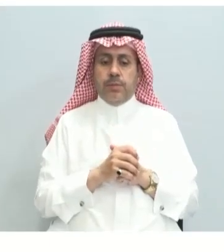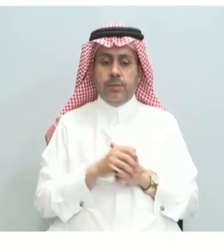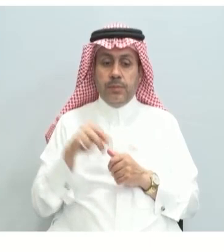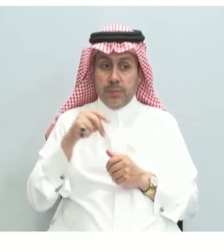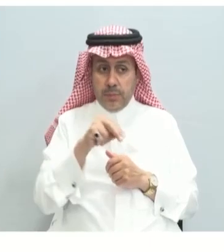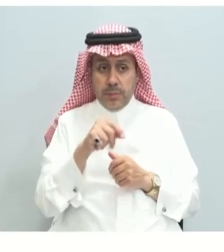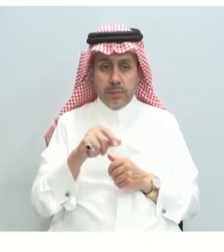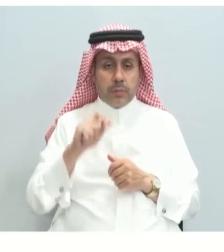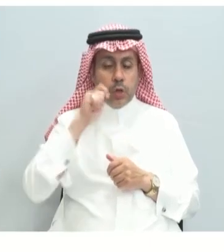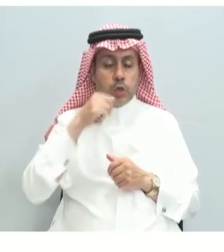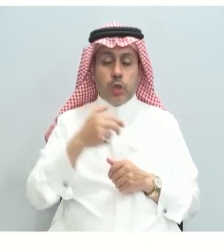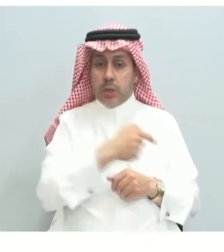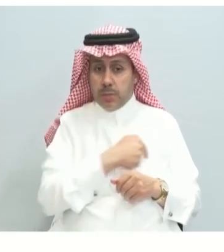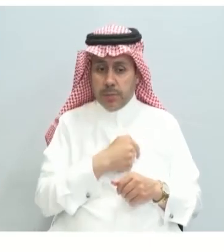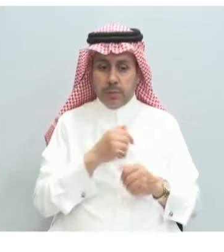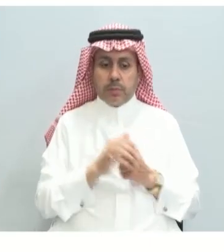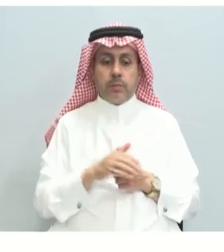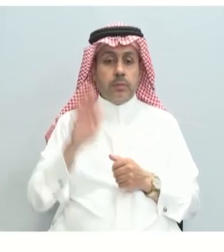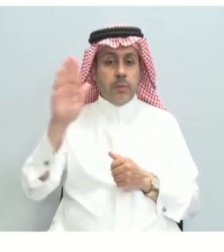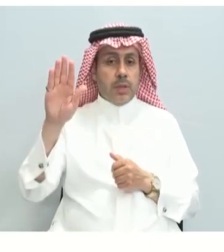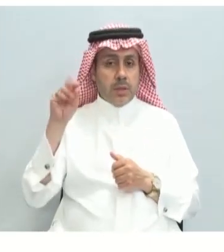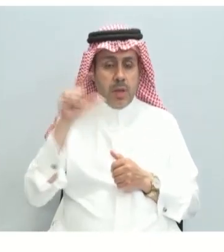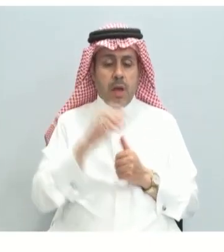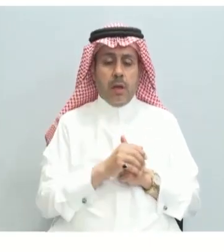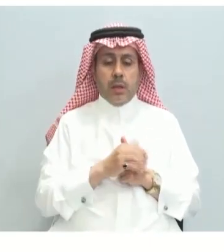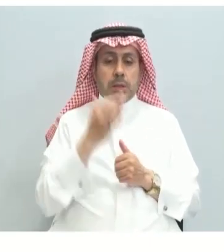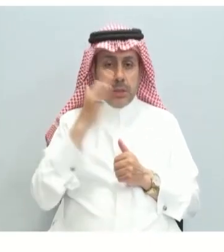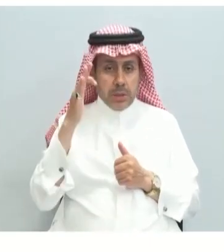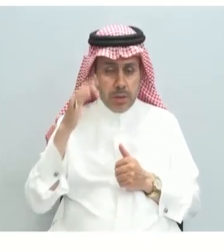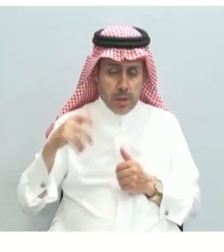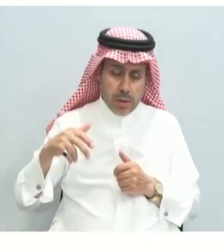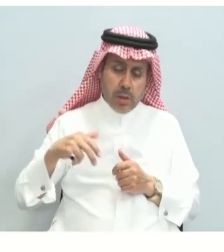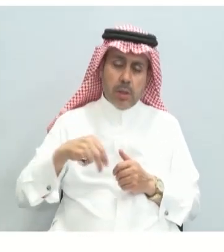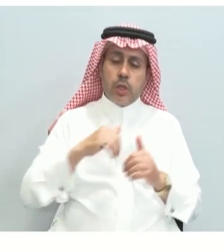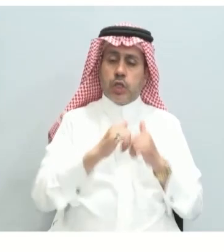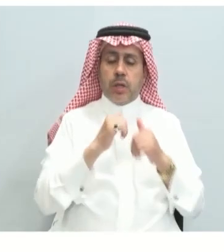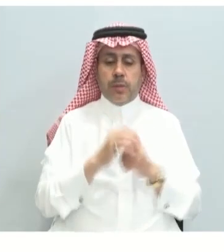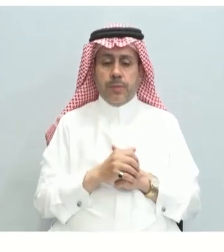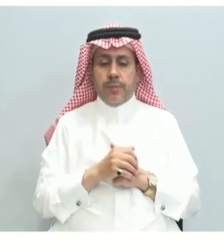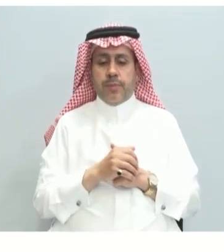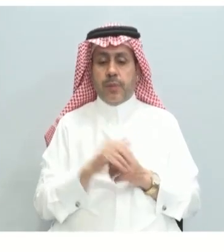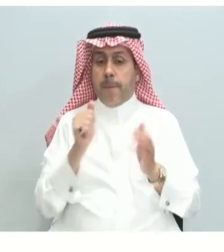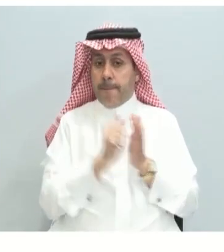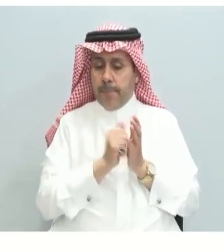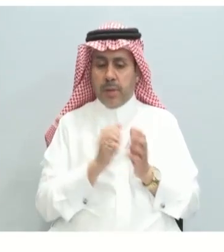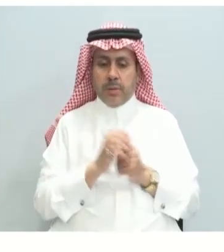أحسنتم، يجد في الطريق رجل اسمه سأل فيتفائل بتسهيل أمره. في البيت